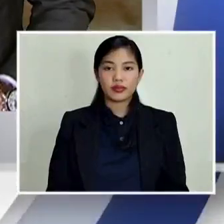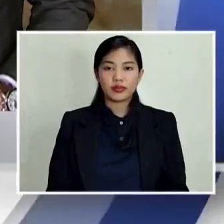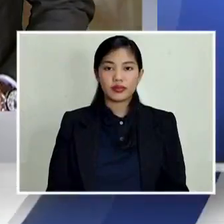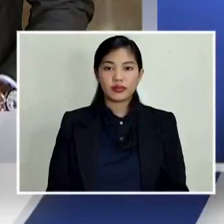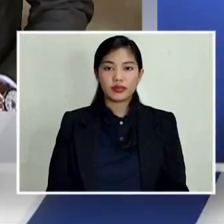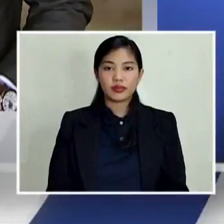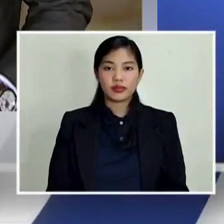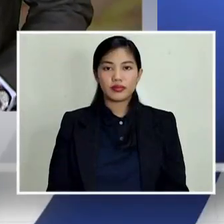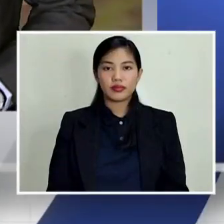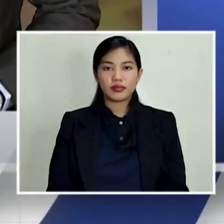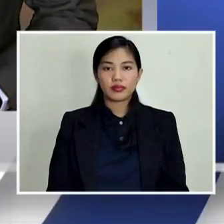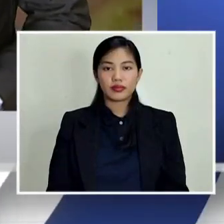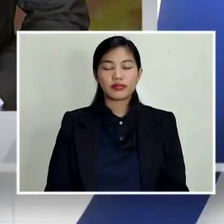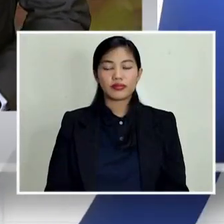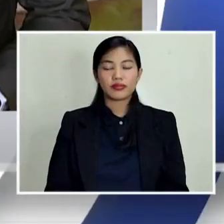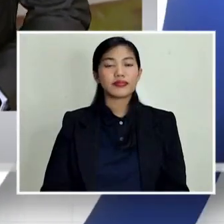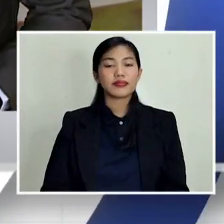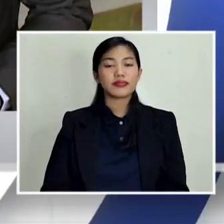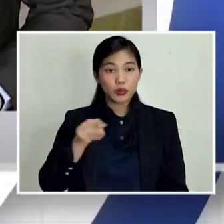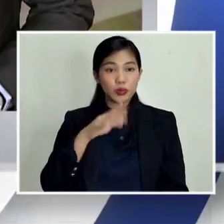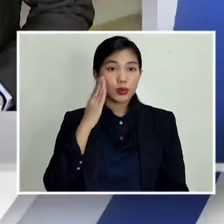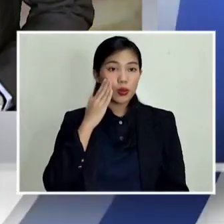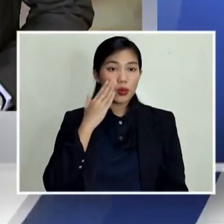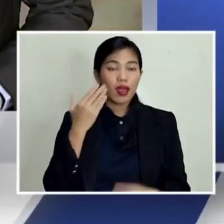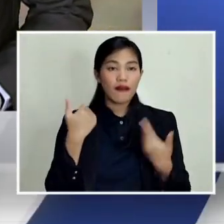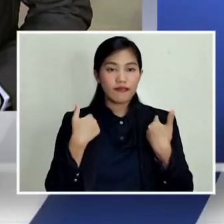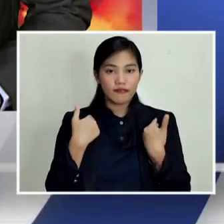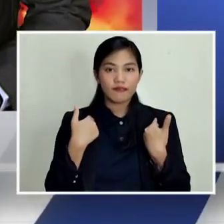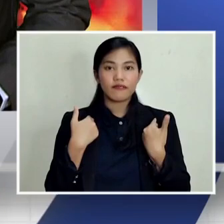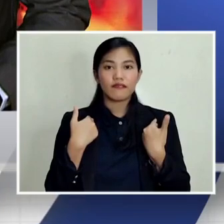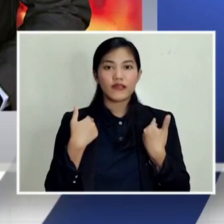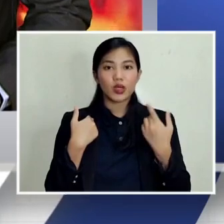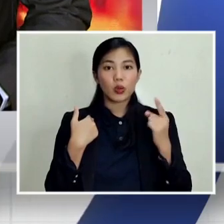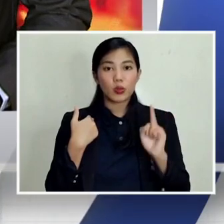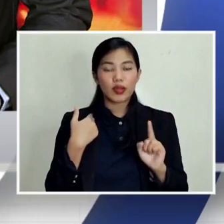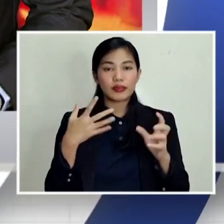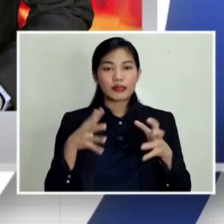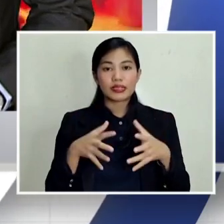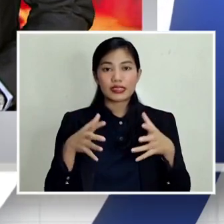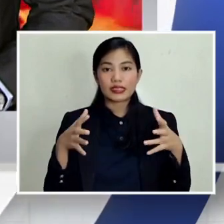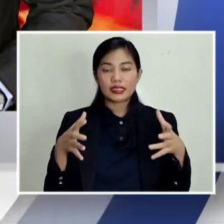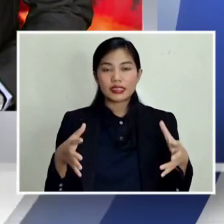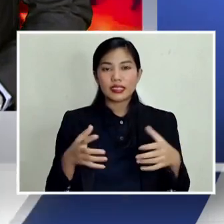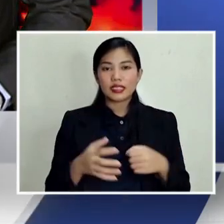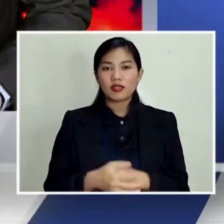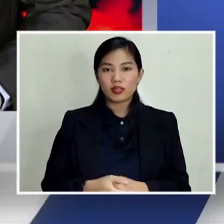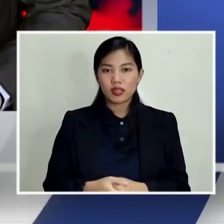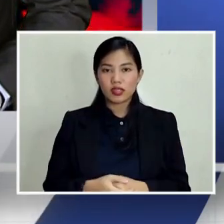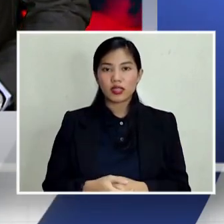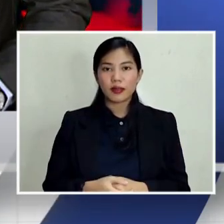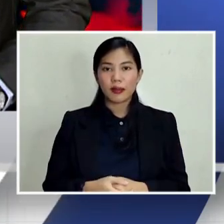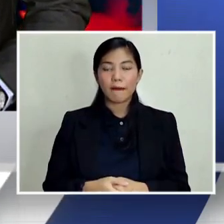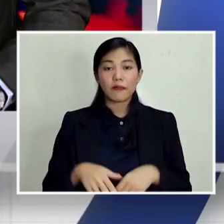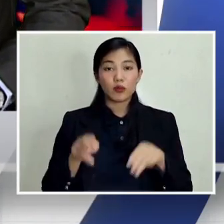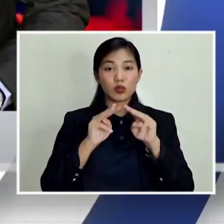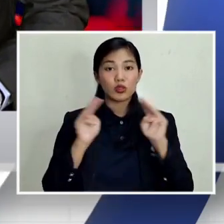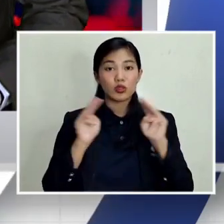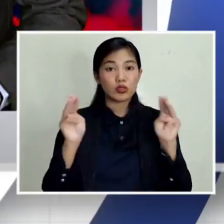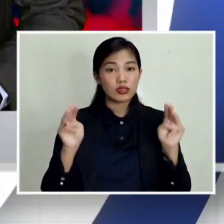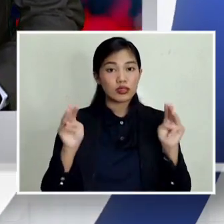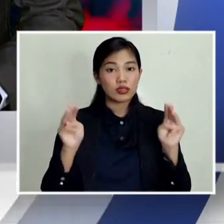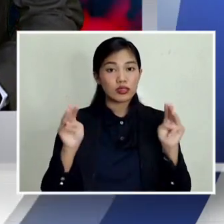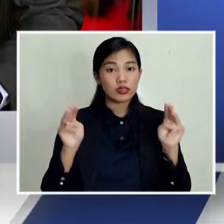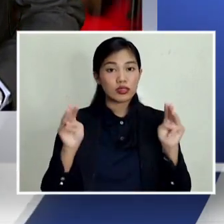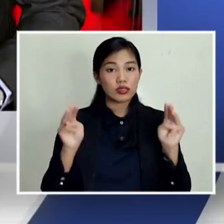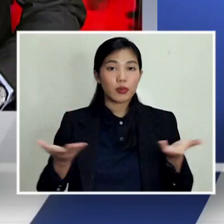Kapamilya, alam nyo ba na may isang napakalaking multi-sensory interactive museum sa Quezon City? Alamin natin yan mula kay Mix